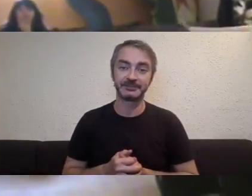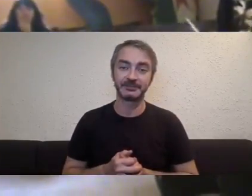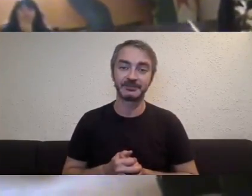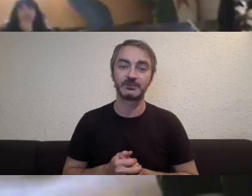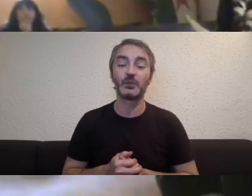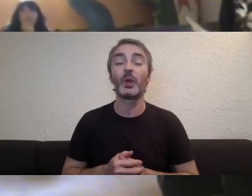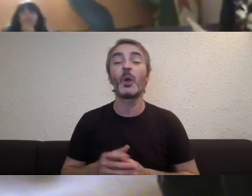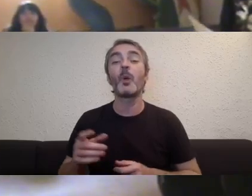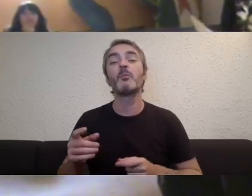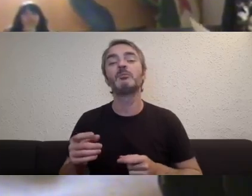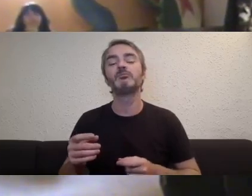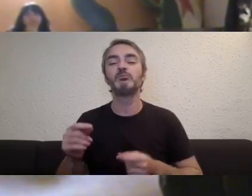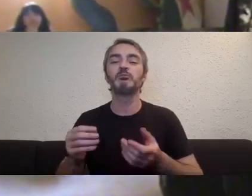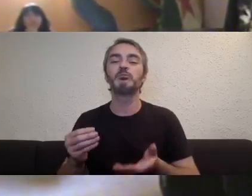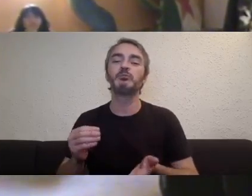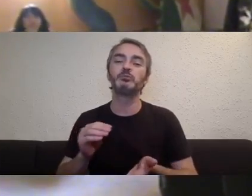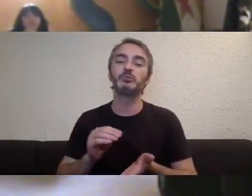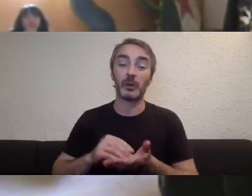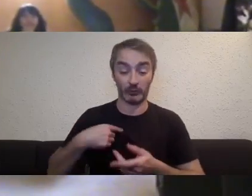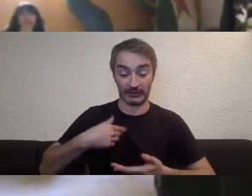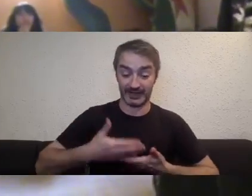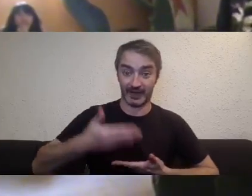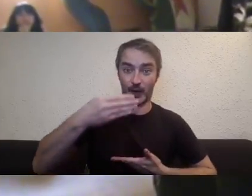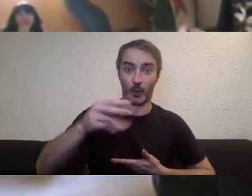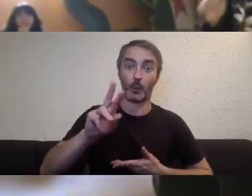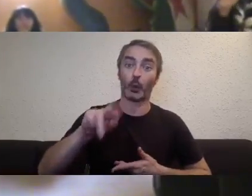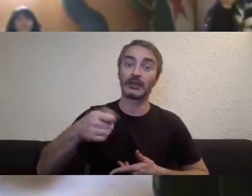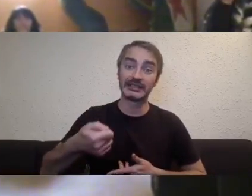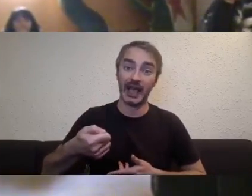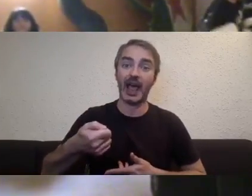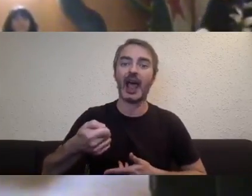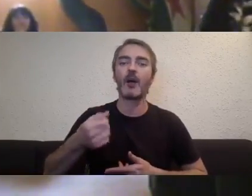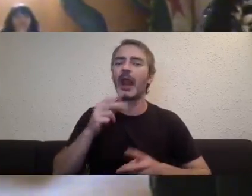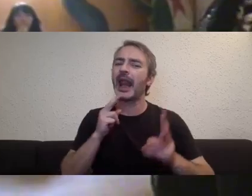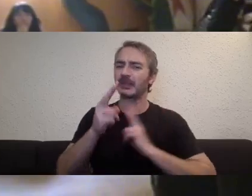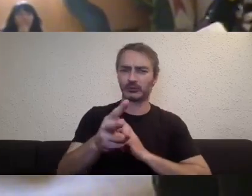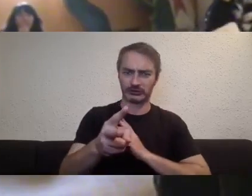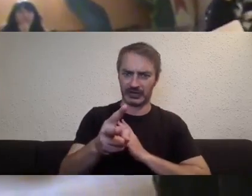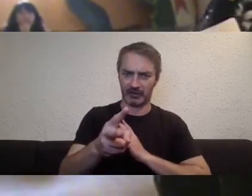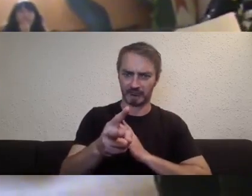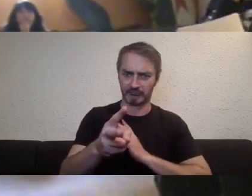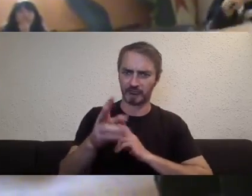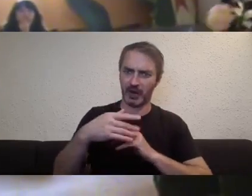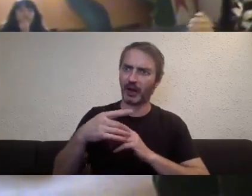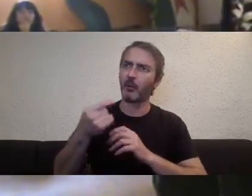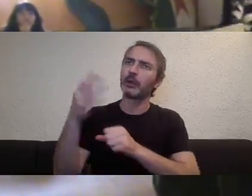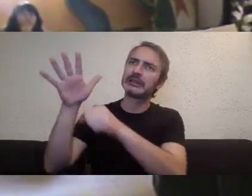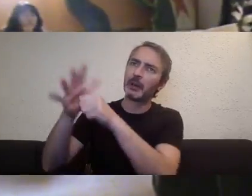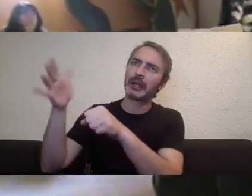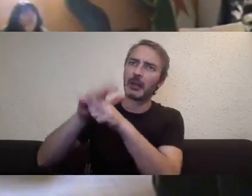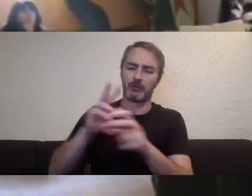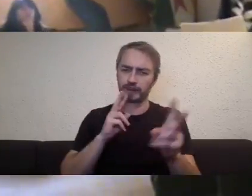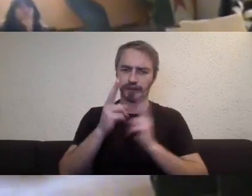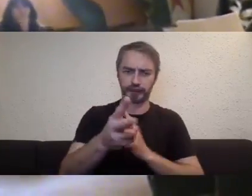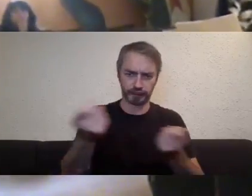els moviments contestataris, i jo crec que així com la Burxa es planteja a nivell de donar una resposta de barri, doncs el Contrainfos es